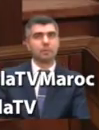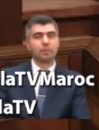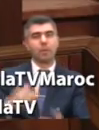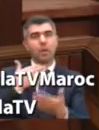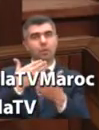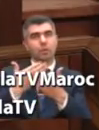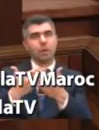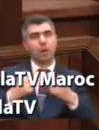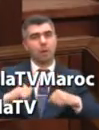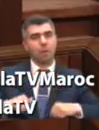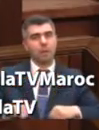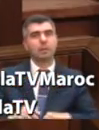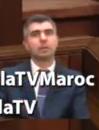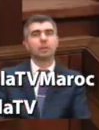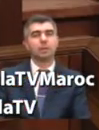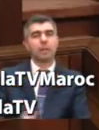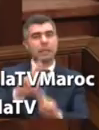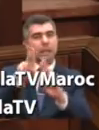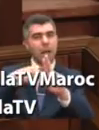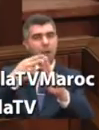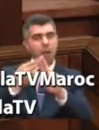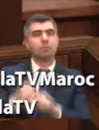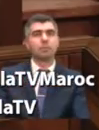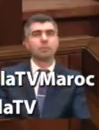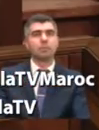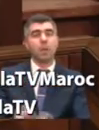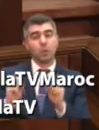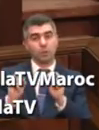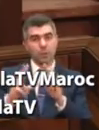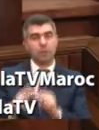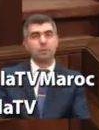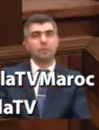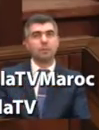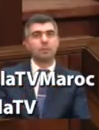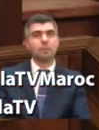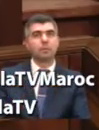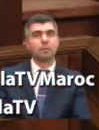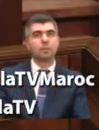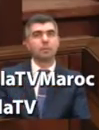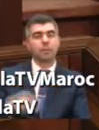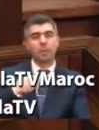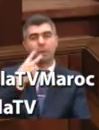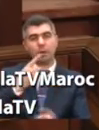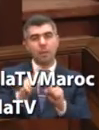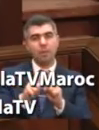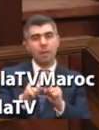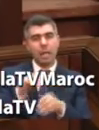شكرا سيد الوزير المحترم على الاجابه. وفعلا احنا يعني بدورنا في الفريق